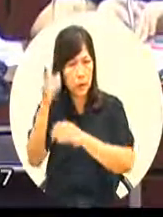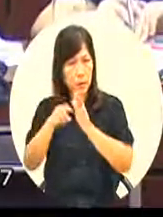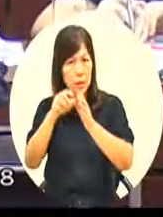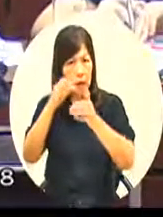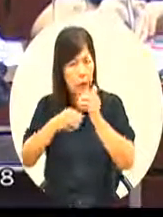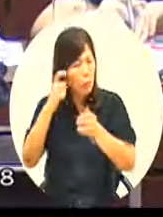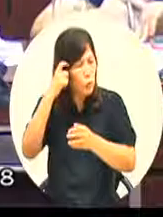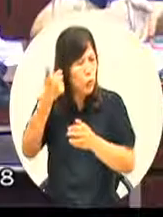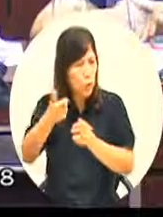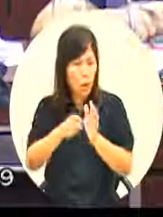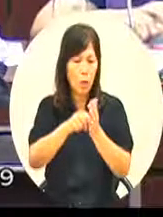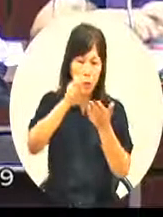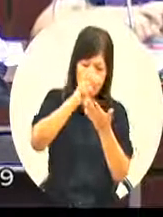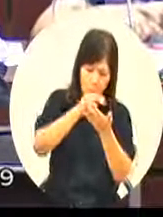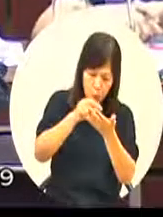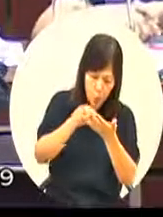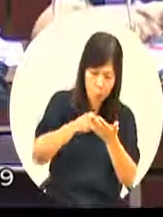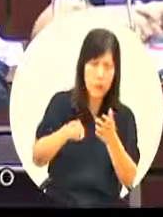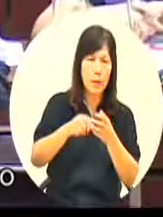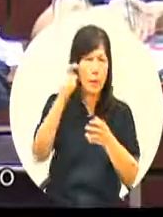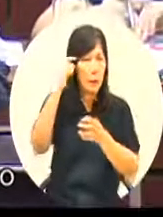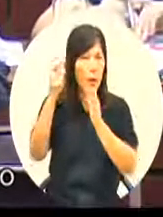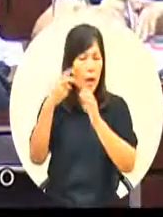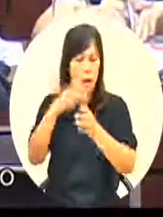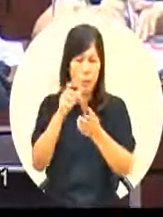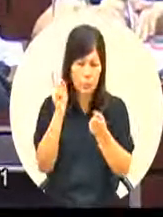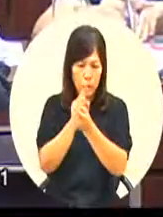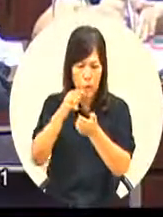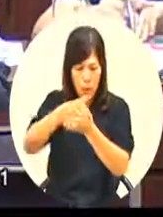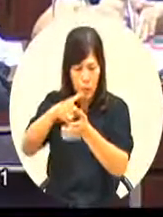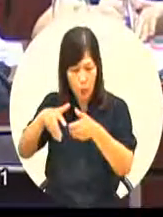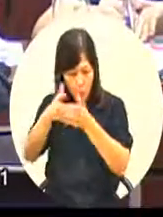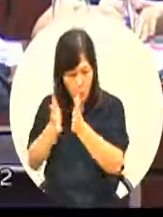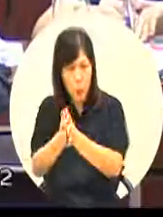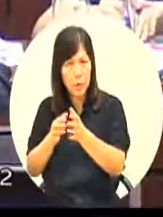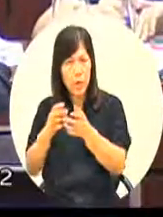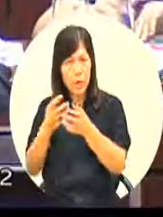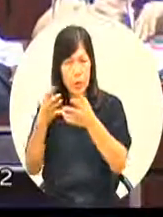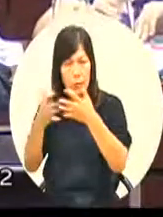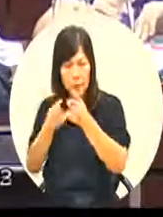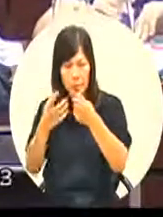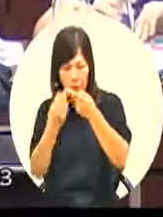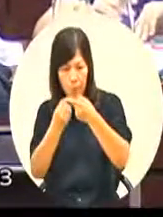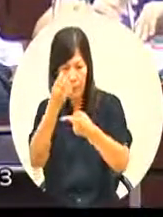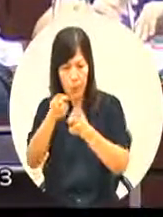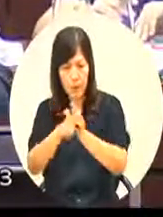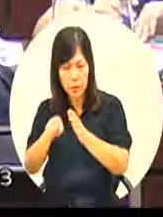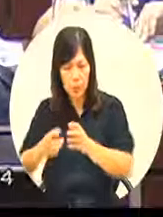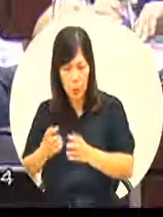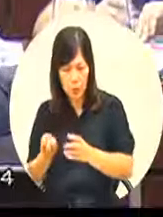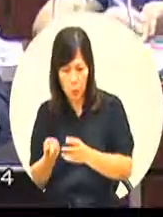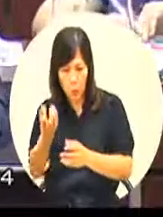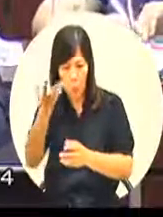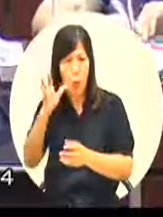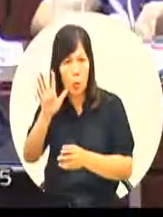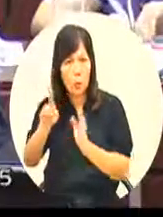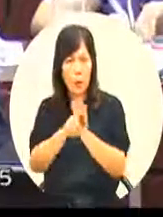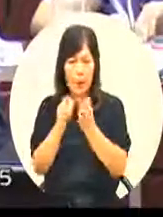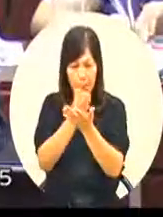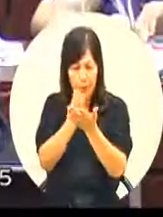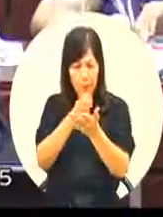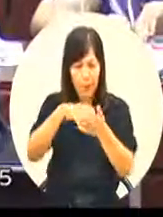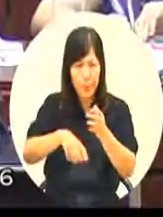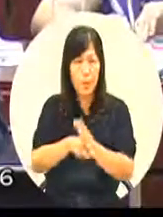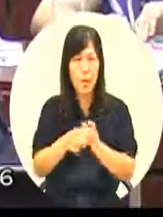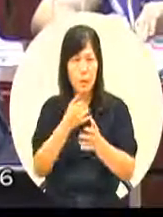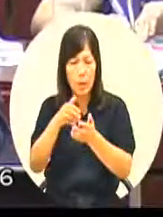还有就阅读的满意度，还有重视弱势学生的比例，在弱势这一项成长的最高。其实我们在评比里头，